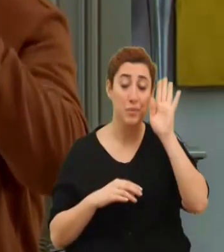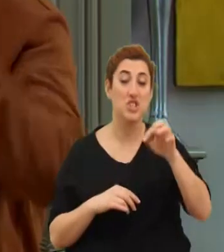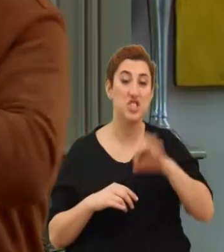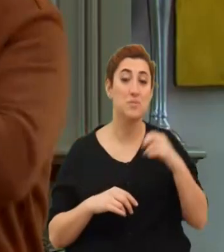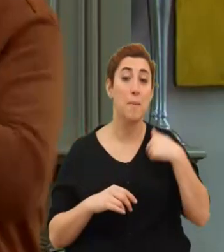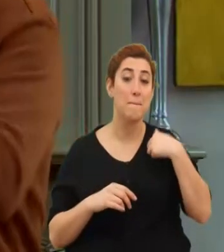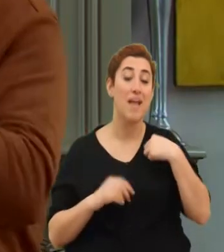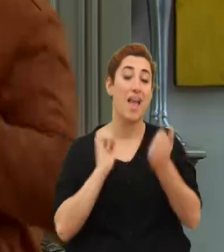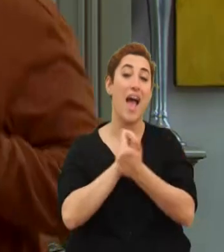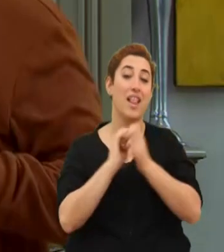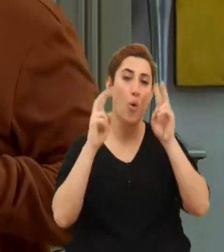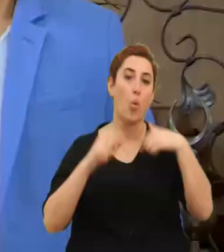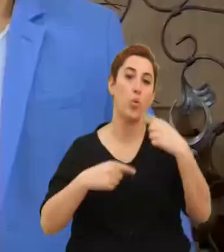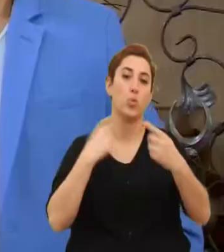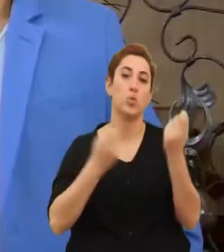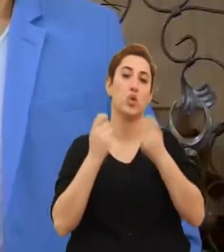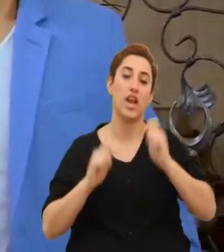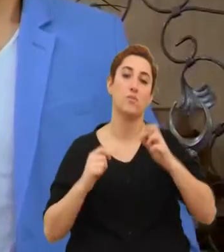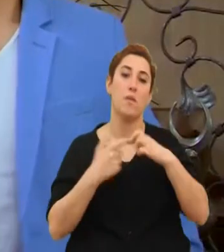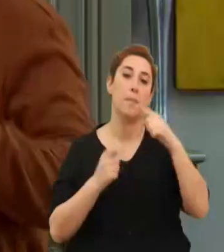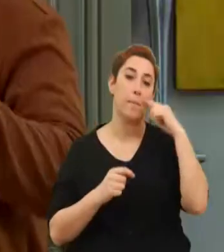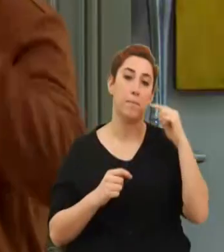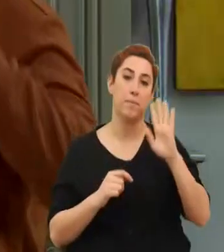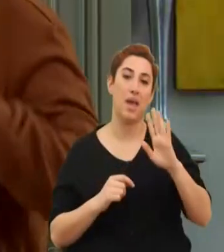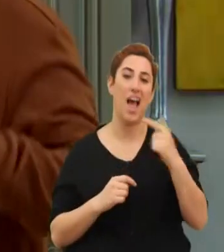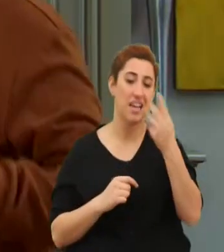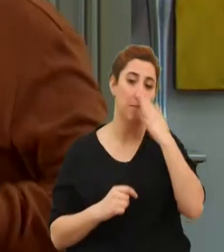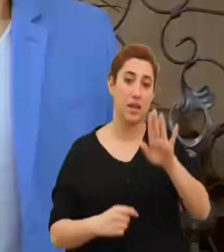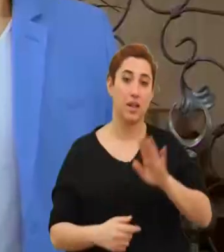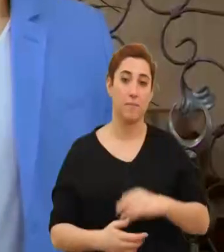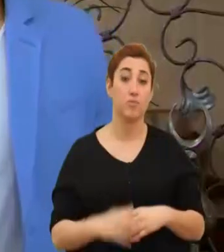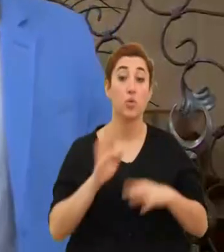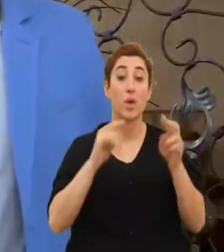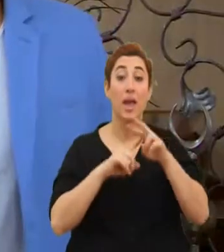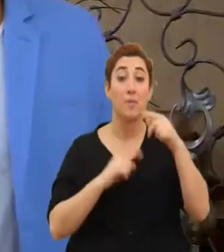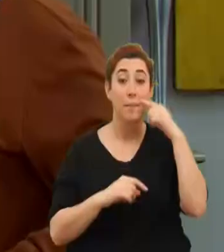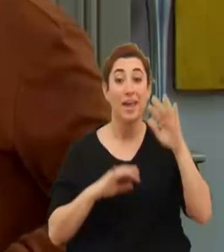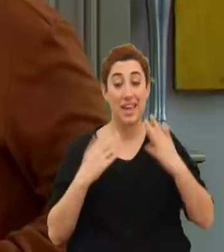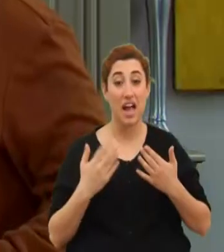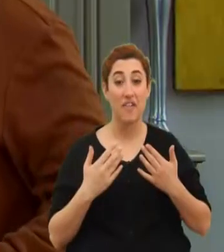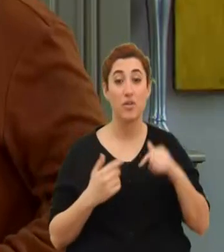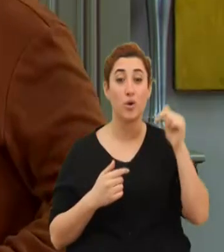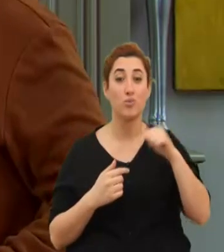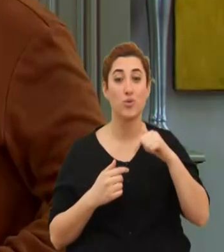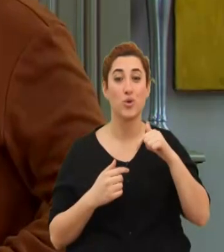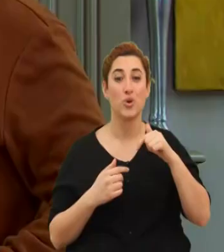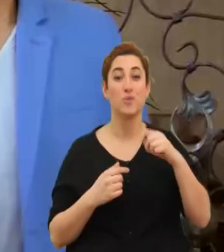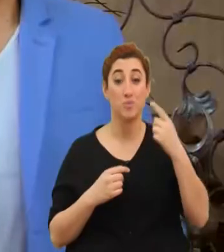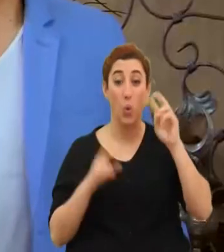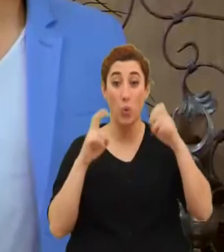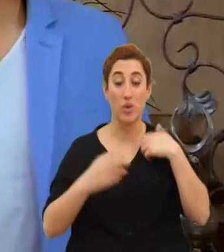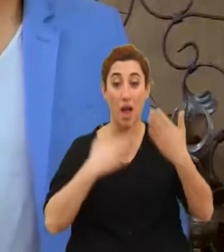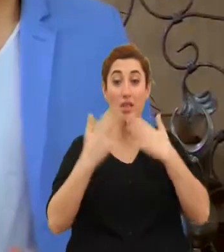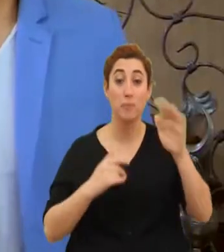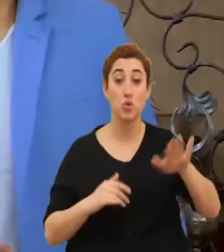Ya bak burada şimdi ben aile meseleleriyle uğraşırım Ramin Bey. Azıcık bekle. Yok Kemal Bey, yani bu barede